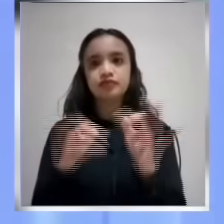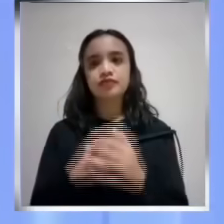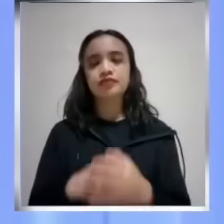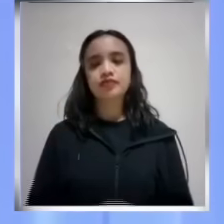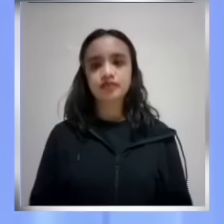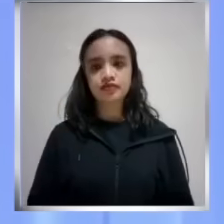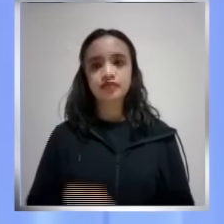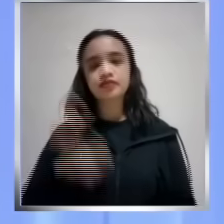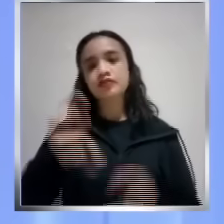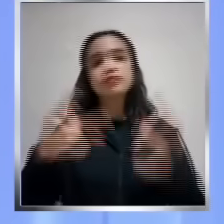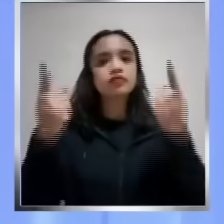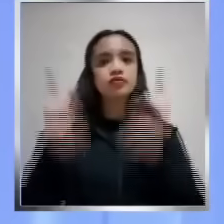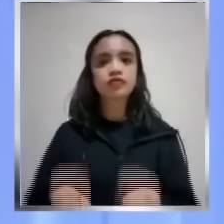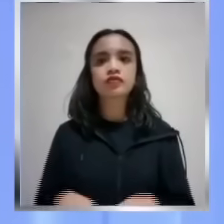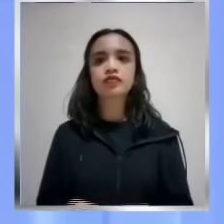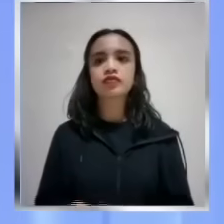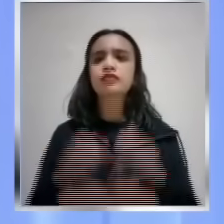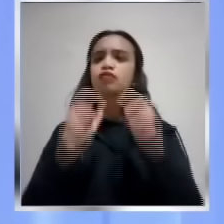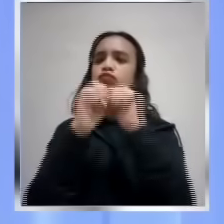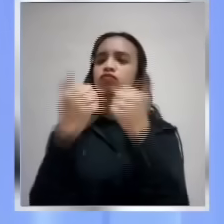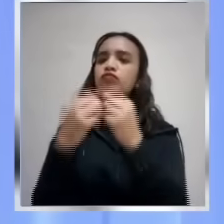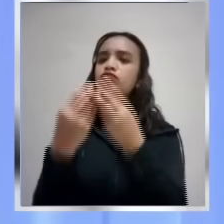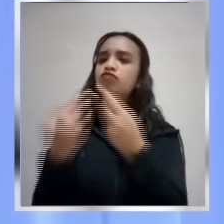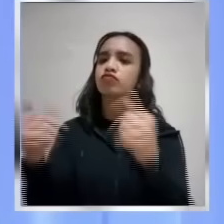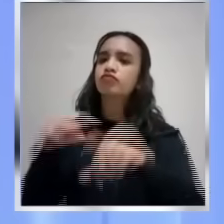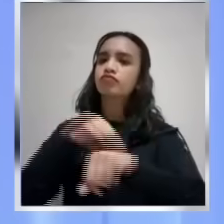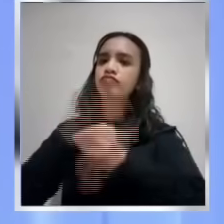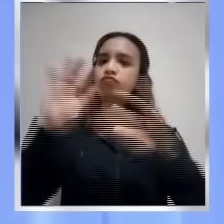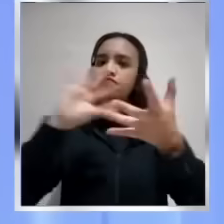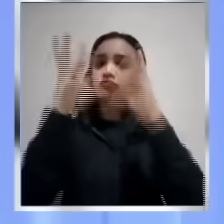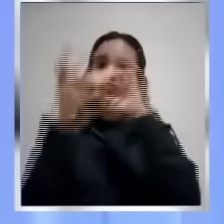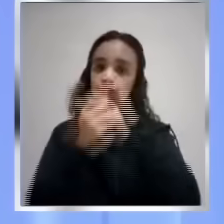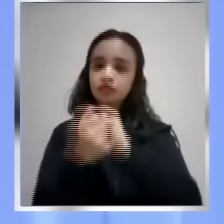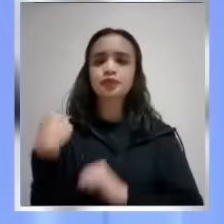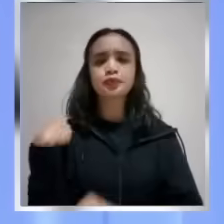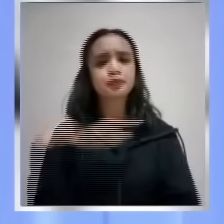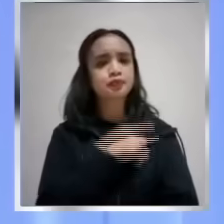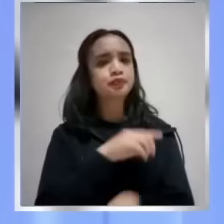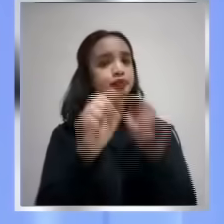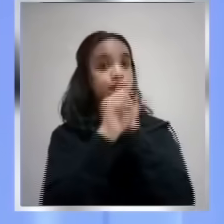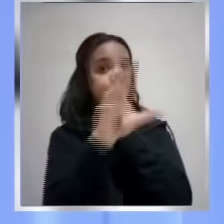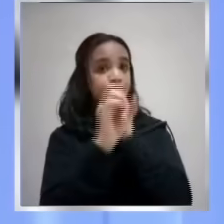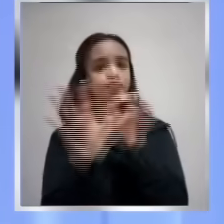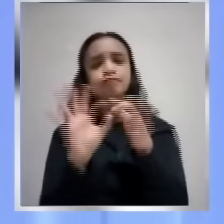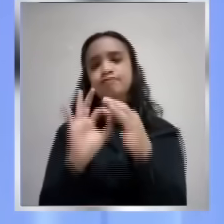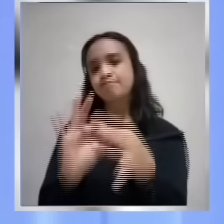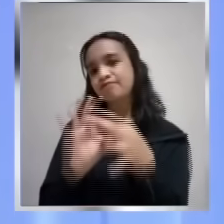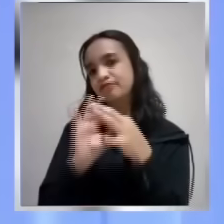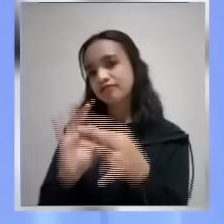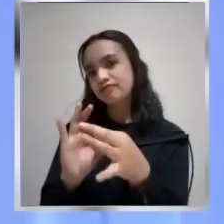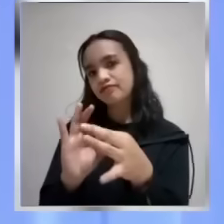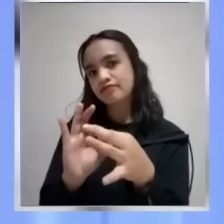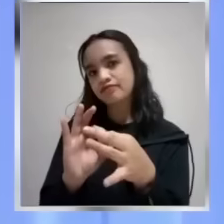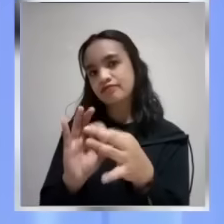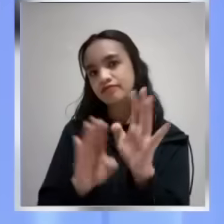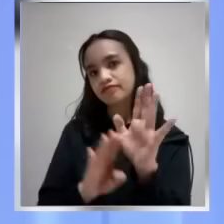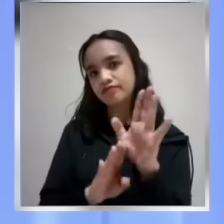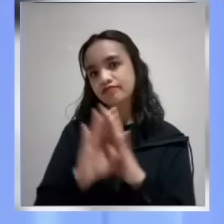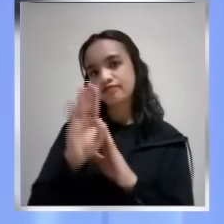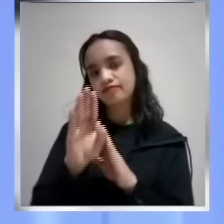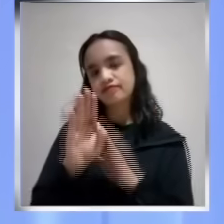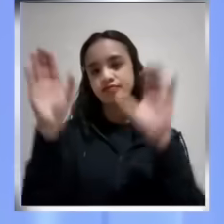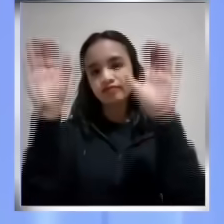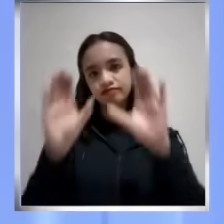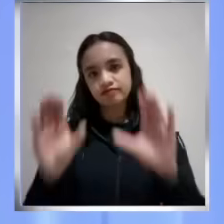address the effects of climate change we are advocating for collaborations in accelerating Climate financing